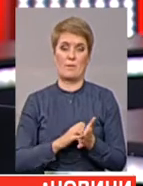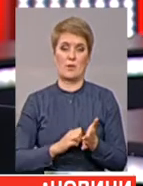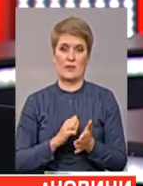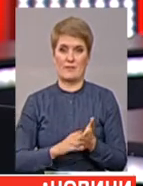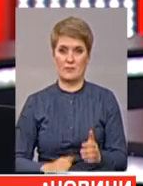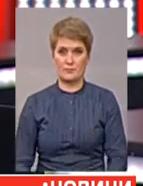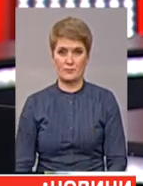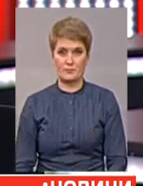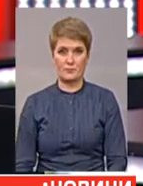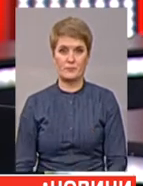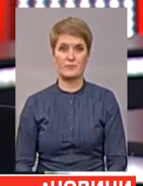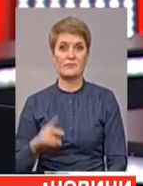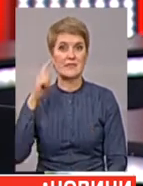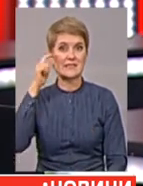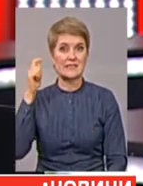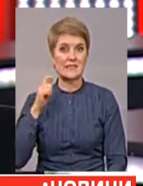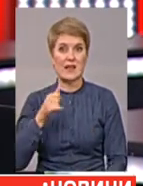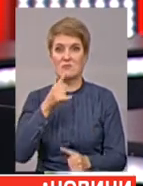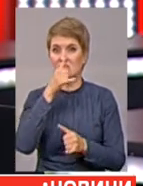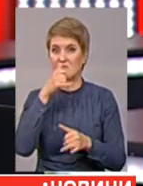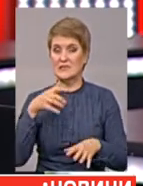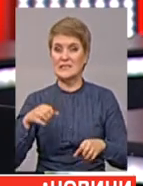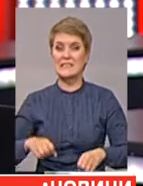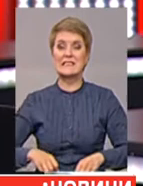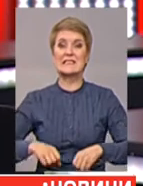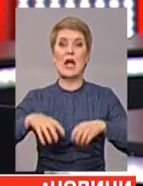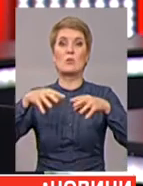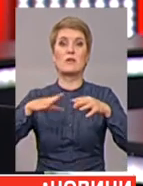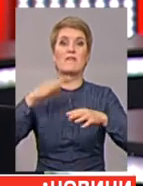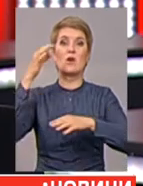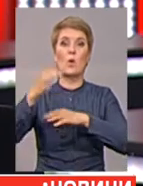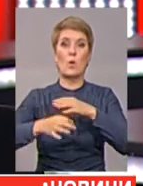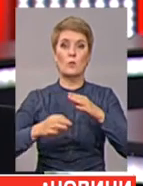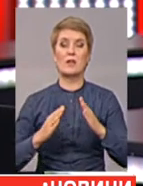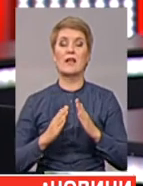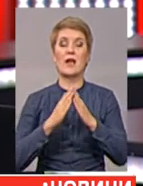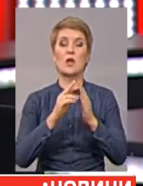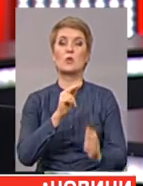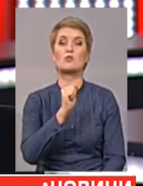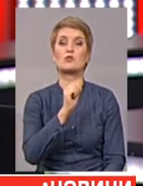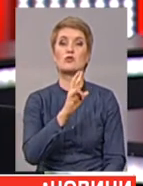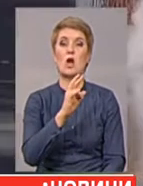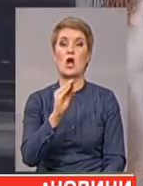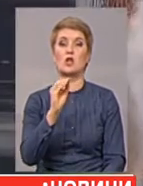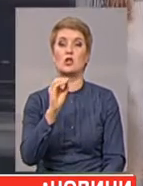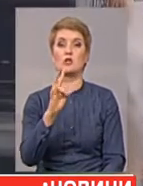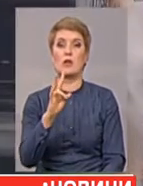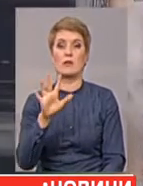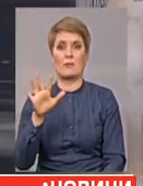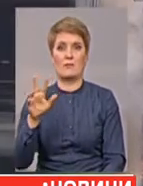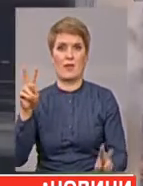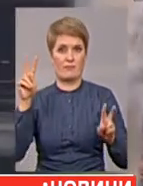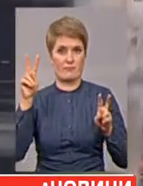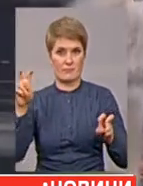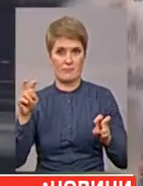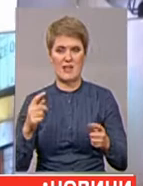Невдала місія у Китаї. Не змогли запустити в космос ракету «Чанчжен-5», у перекладі «Великий похід». Цей носій